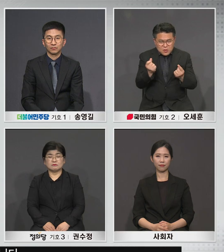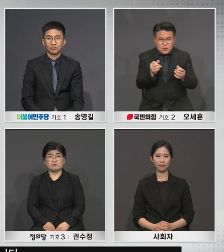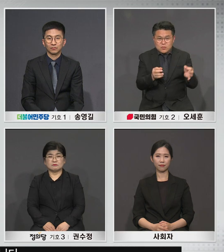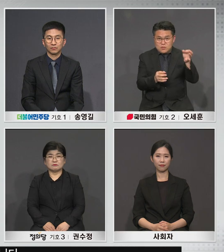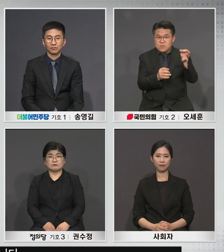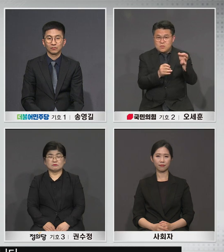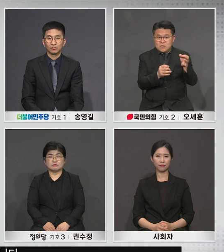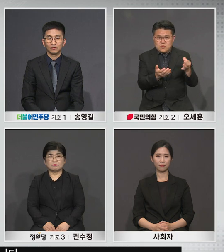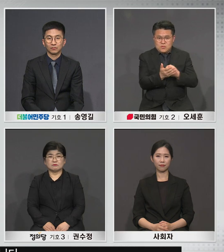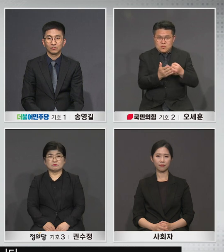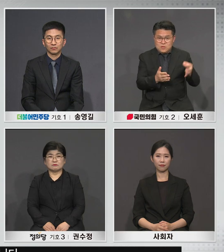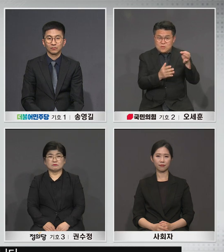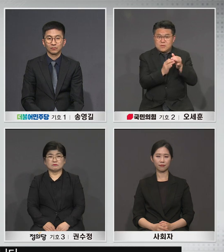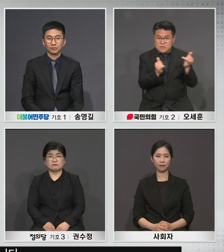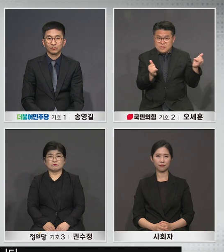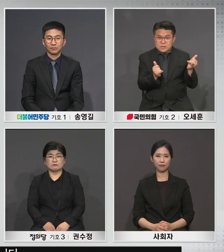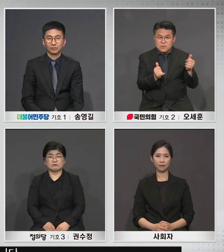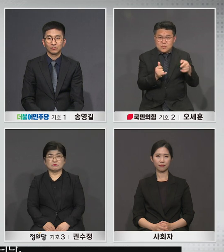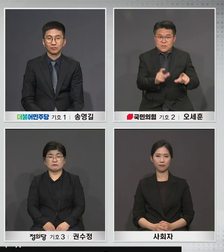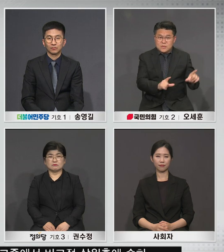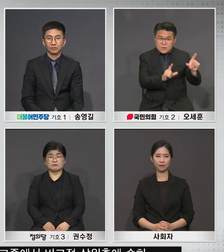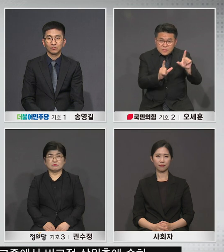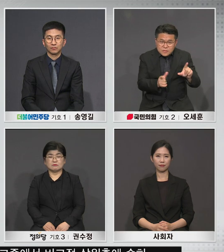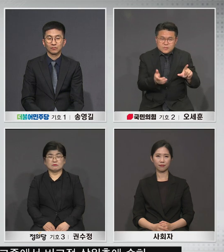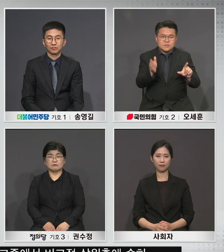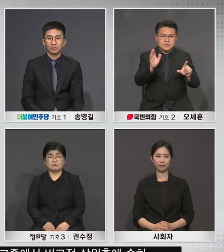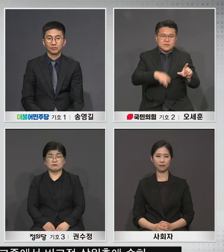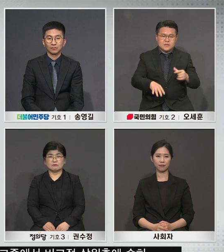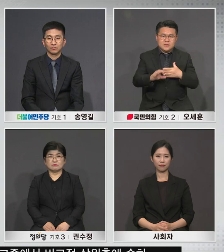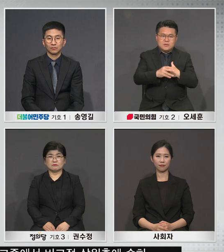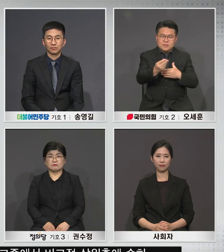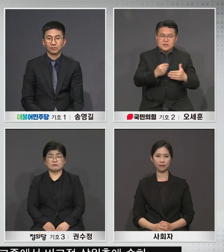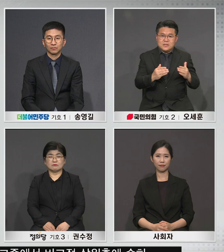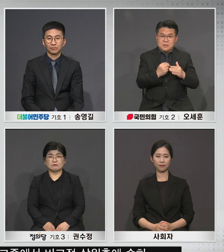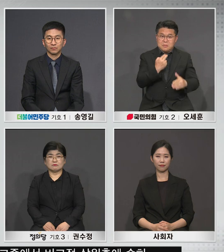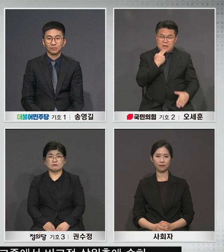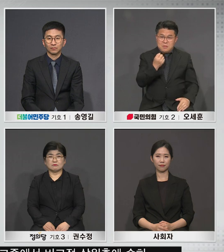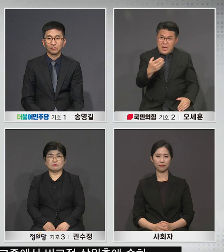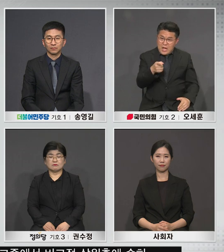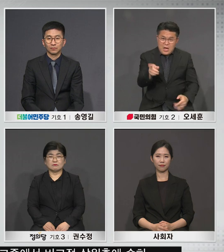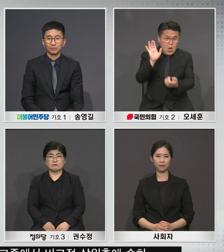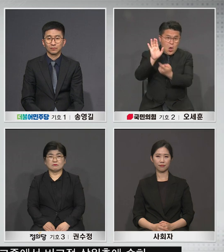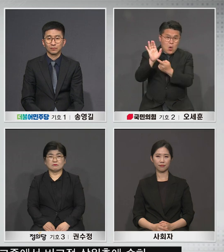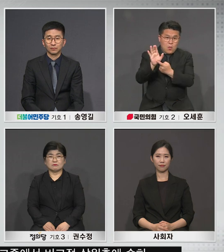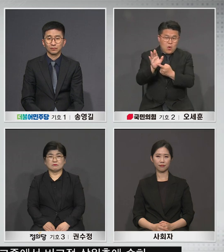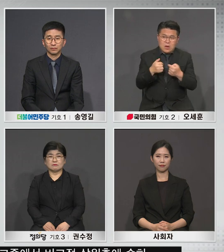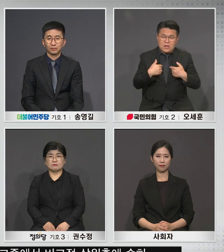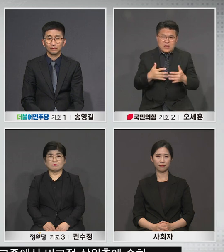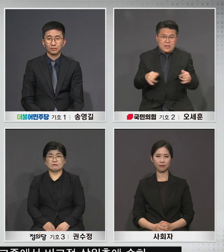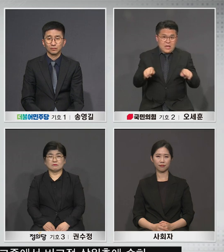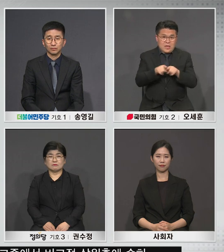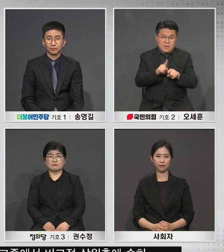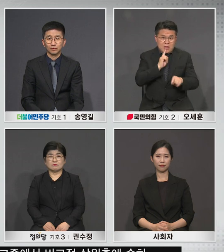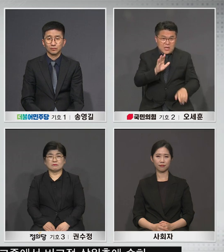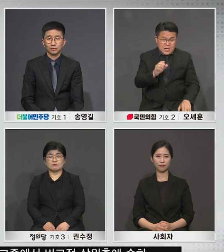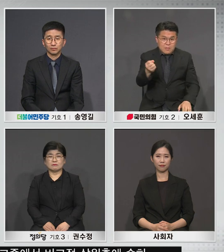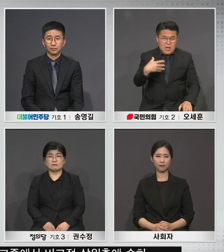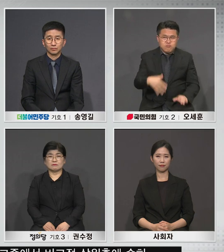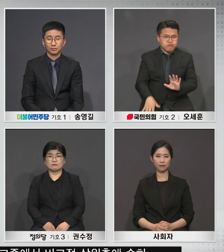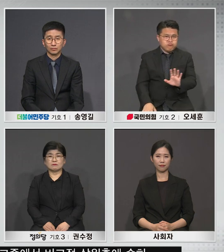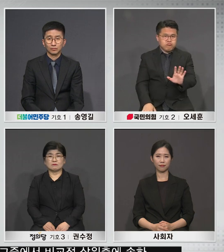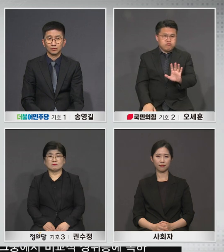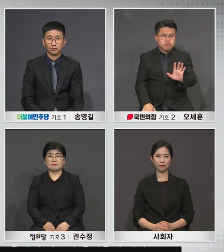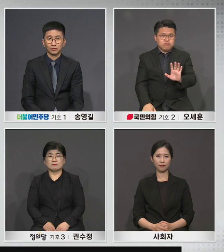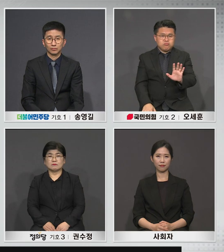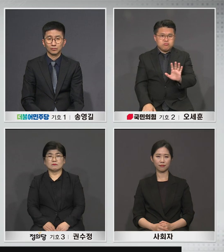이거 하나만을 놓고 얘기하면서 임대주택은 거의 없는 것처럼 약자화의 동행이 아니다. 이렇게 말씀하시는 것은